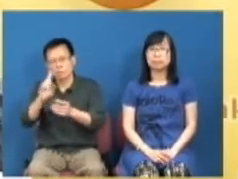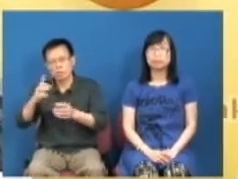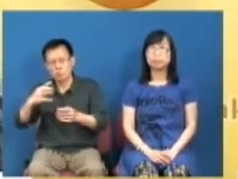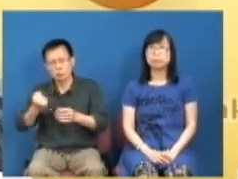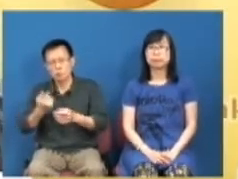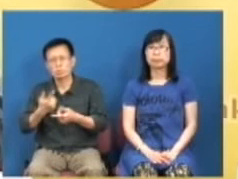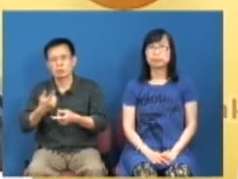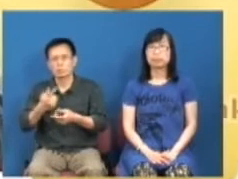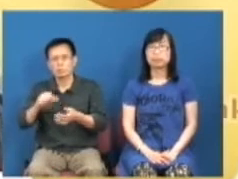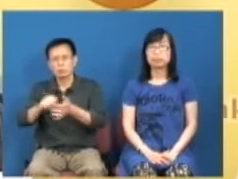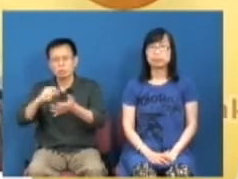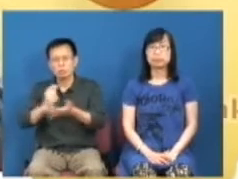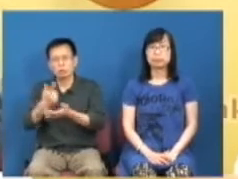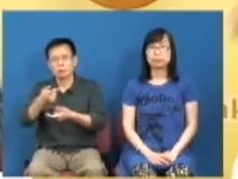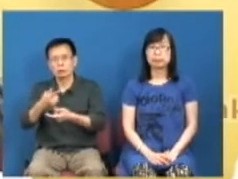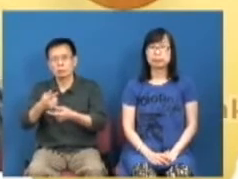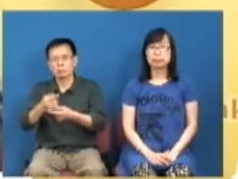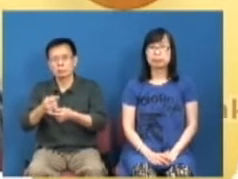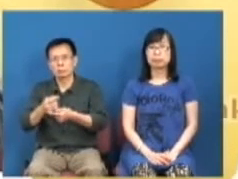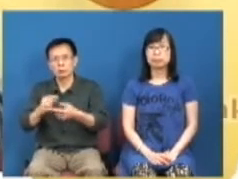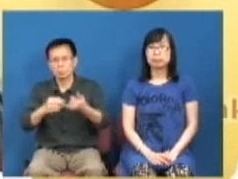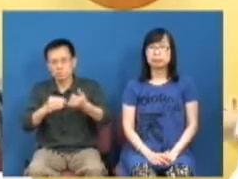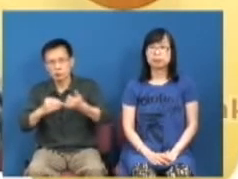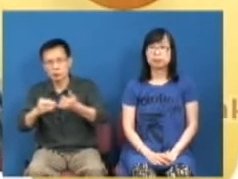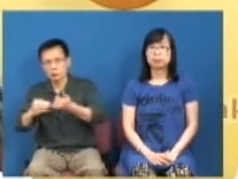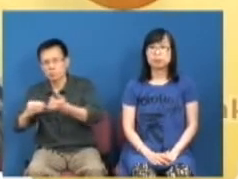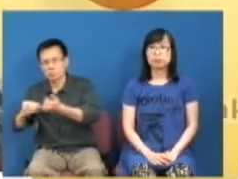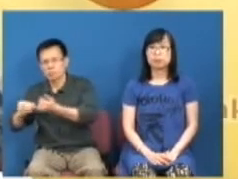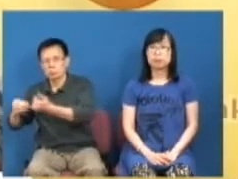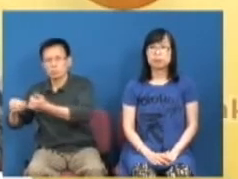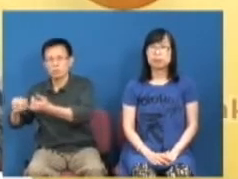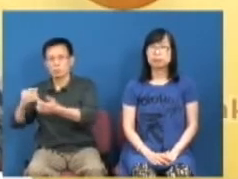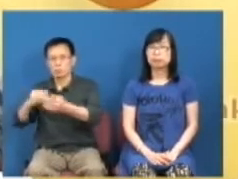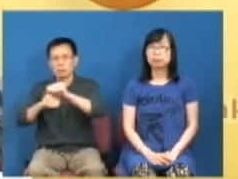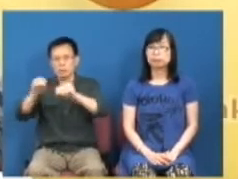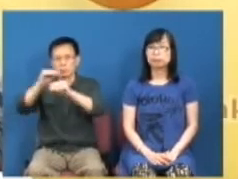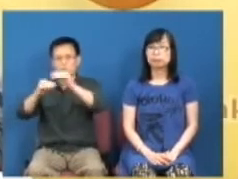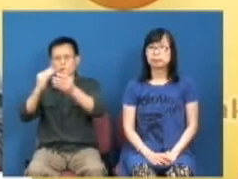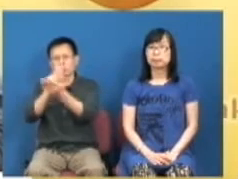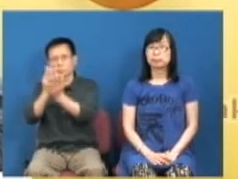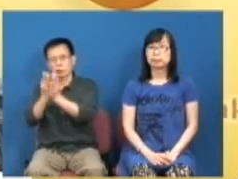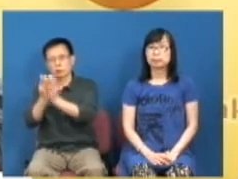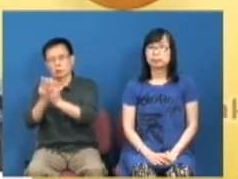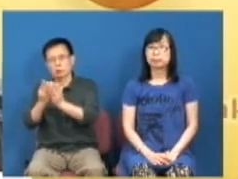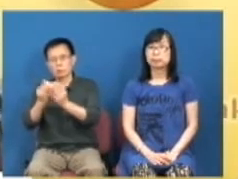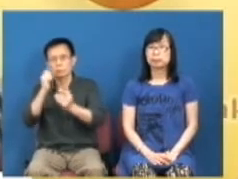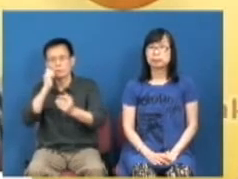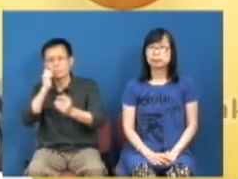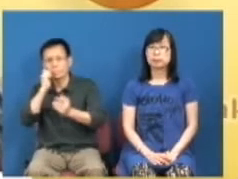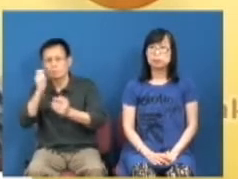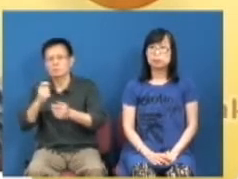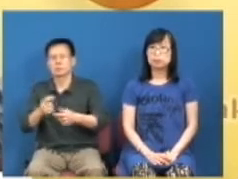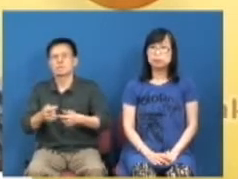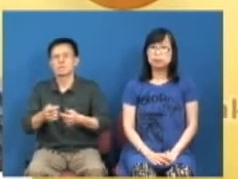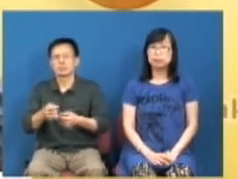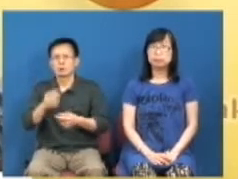即係其實最重要係延長一啲建築物嘅壽命。 嗯。 而唔係話可能。即係之前都講過，可